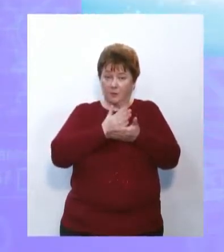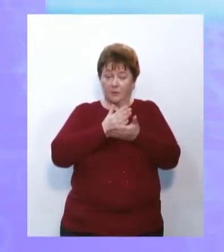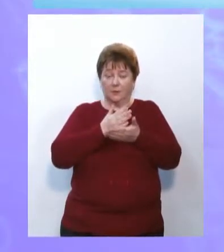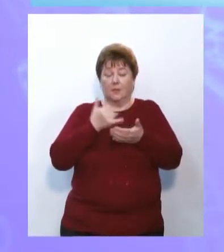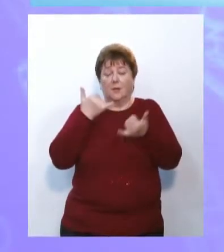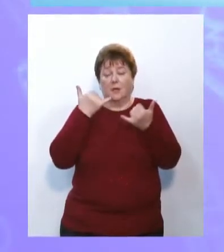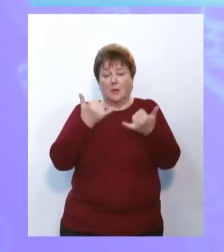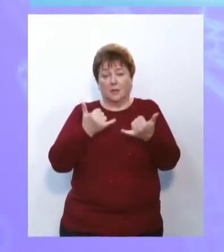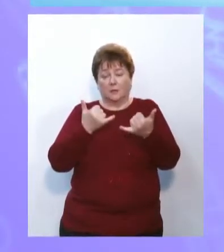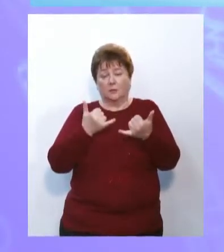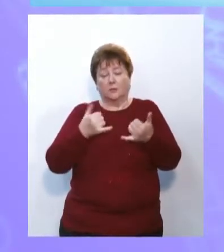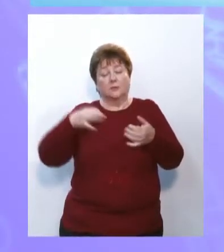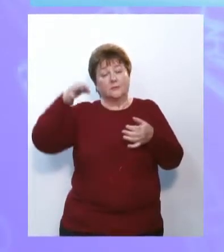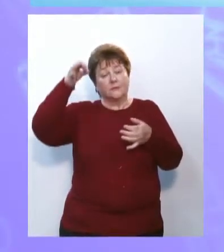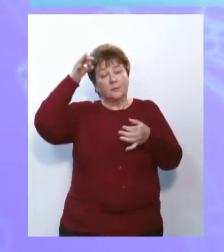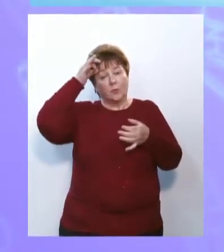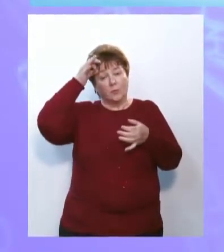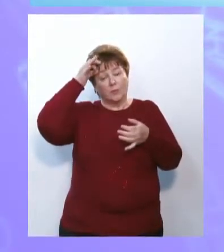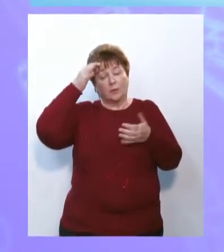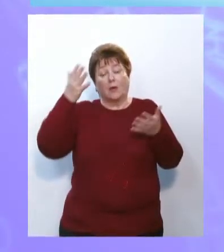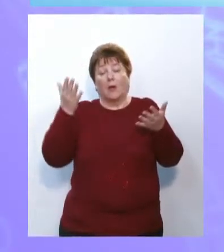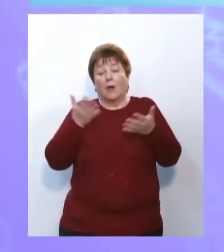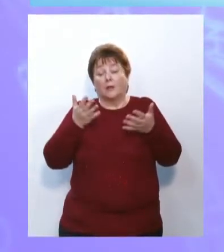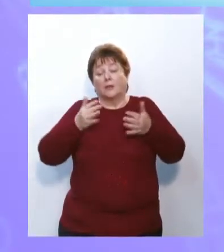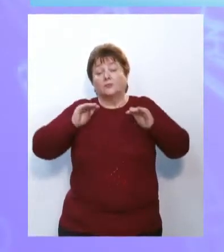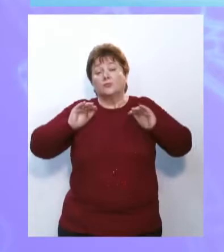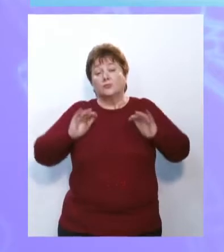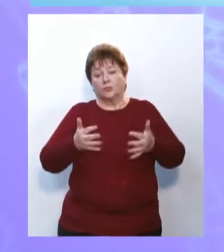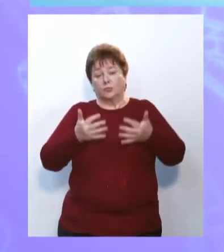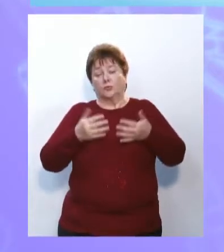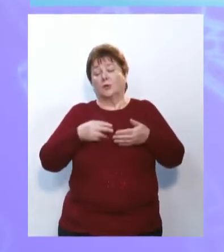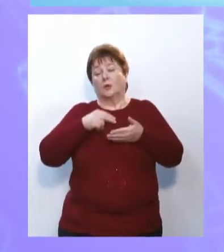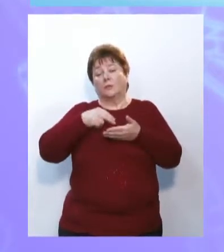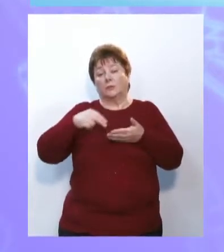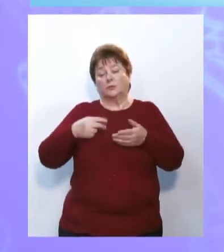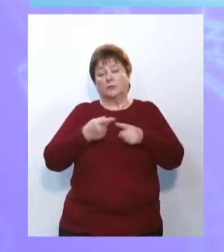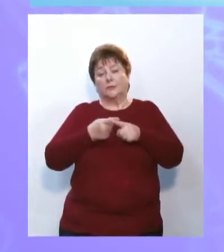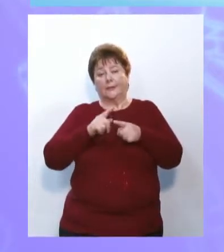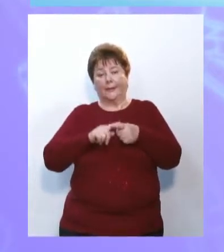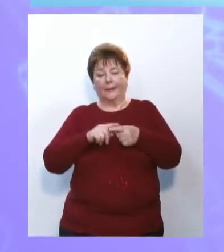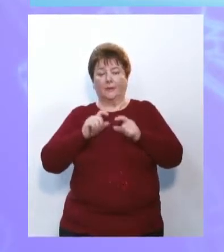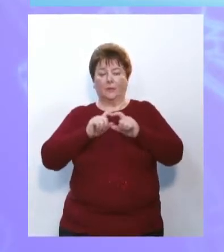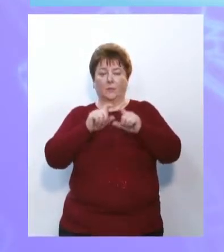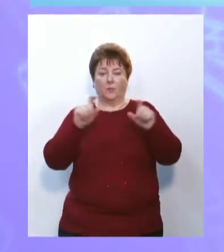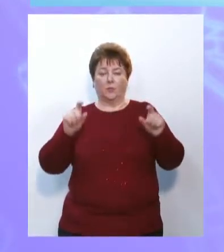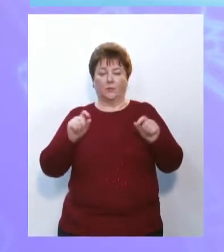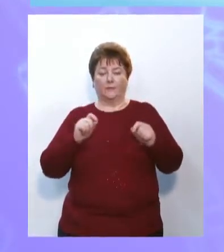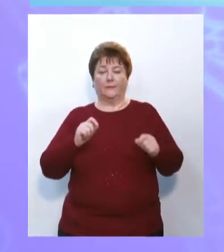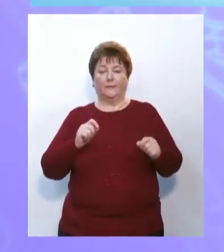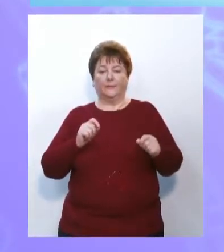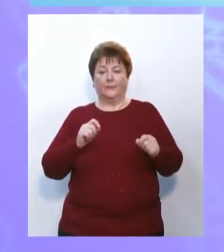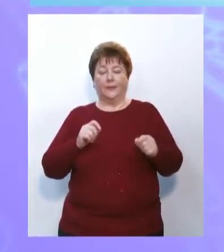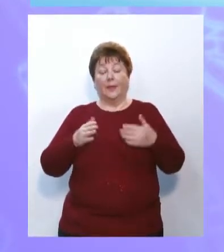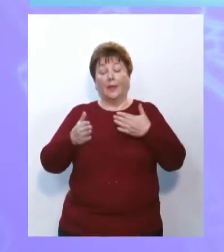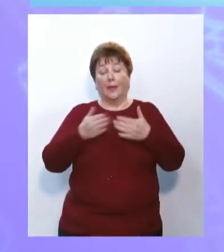А теперь вспомним, в каких же случаях пишутся эти буквы. Если кому